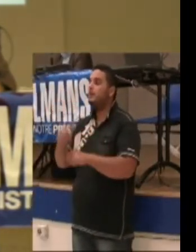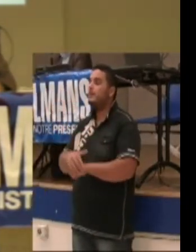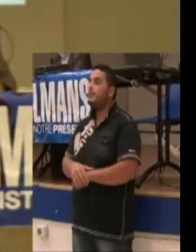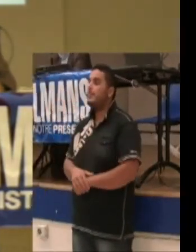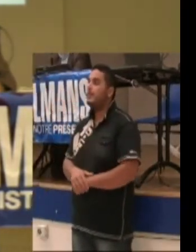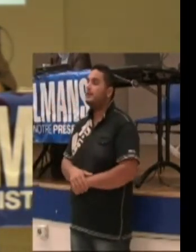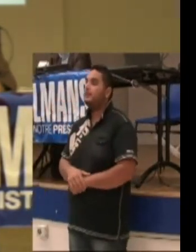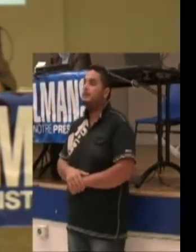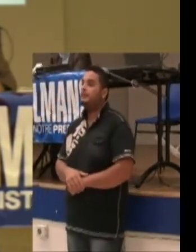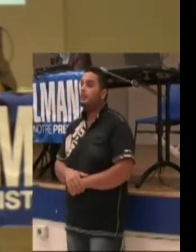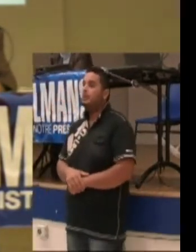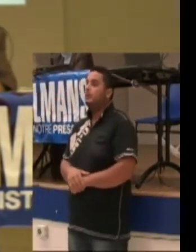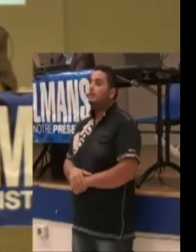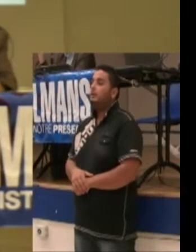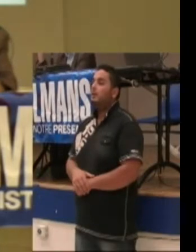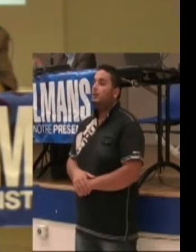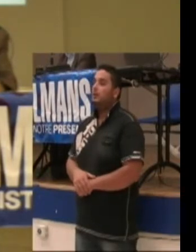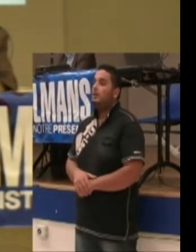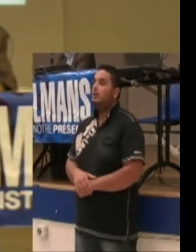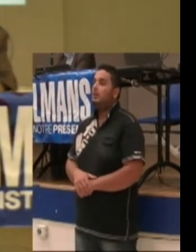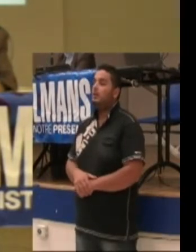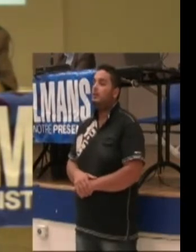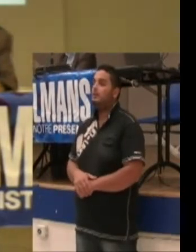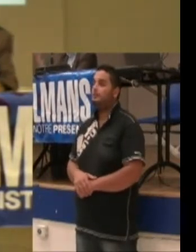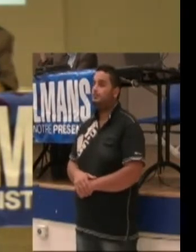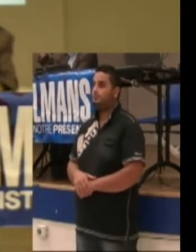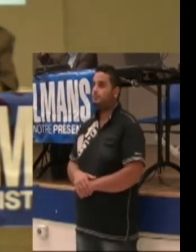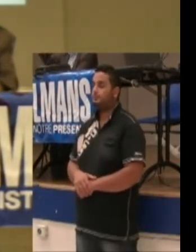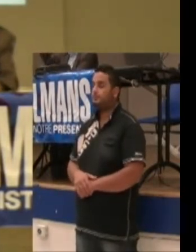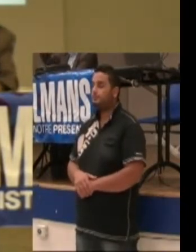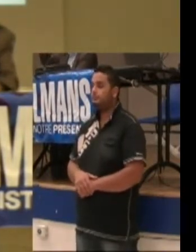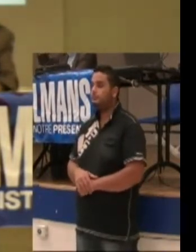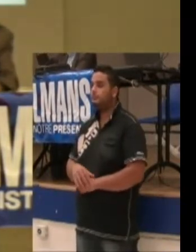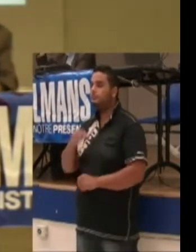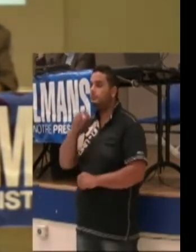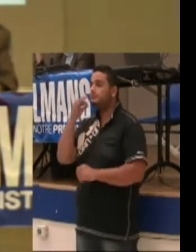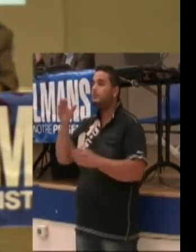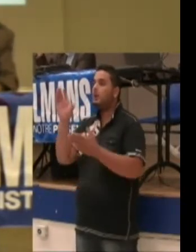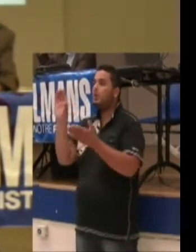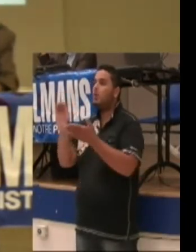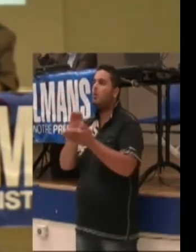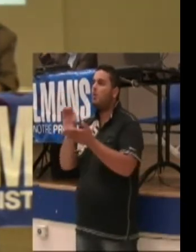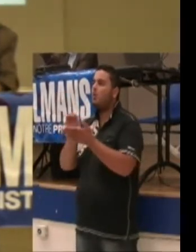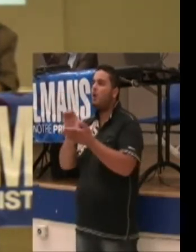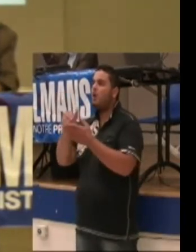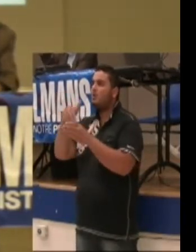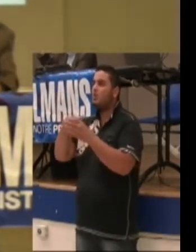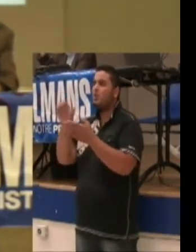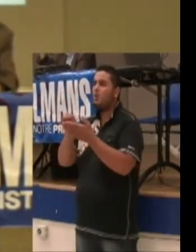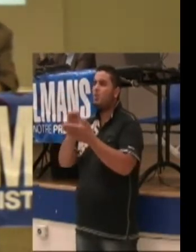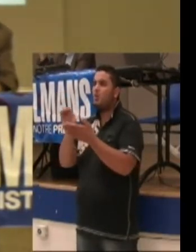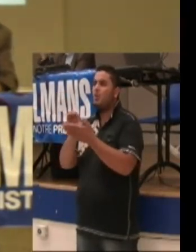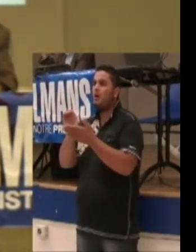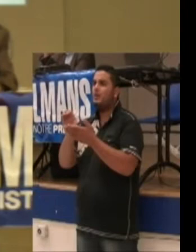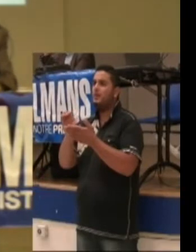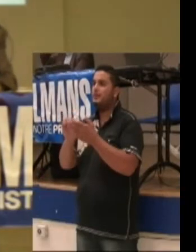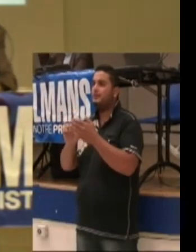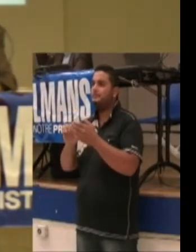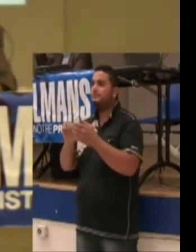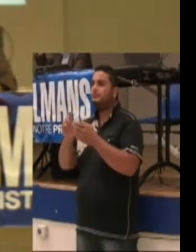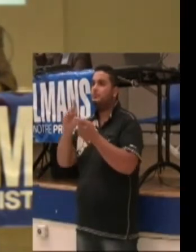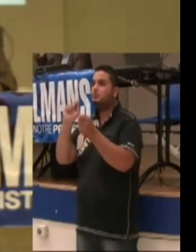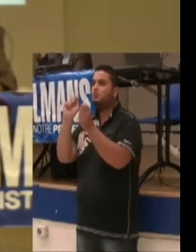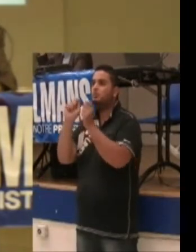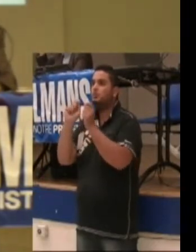Allah subhanahu wa ta'ala, on a dit al-mafahim al-Qur'an yathabita. On a dit que al-Qur'an, fait le Qur'an, Allah subhanahu wa ta'ala, quand il parle de quelque chose, on ne te